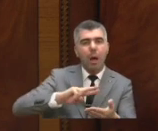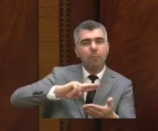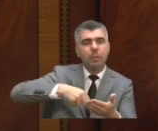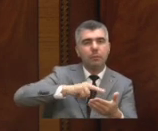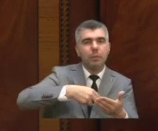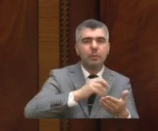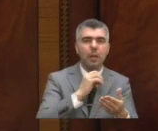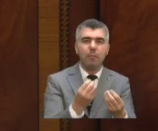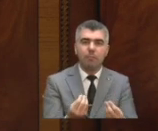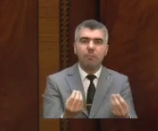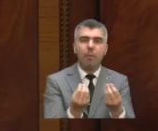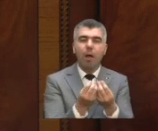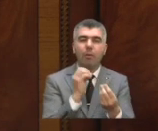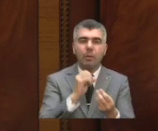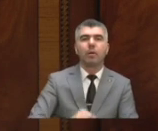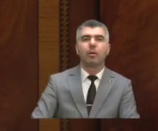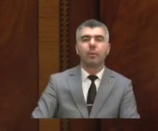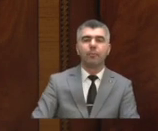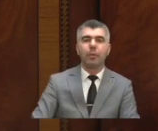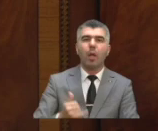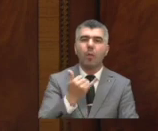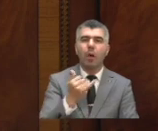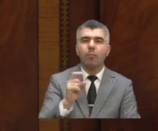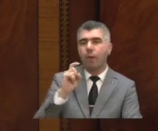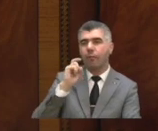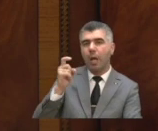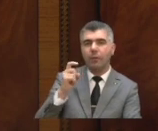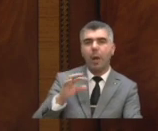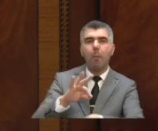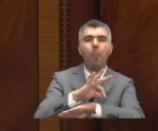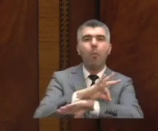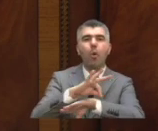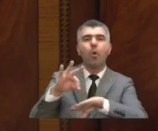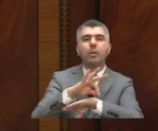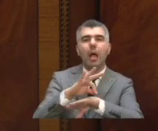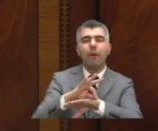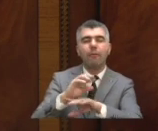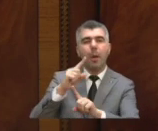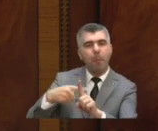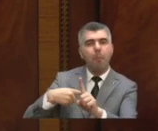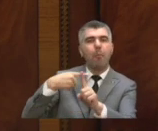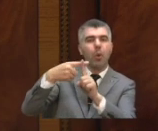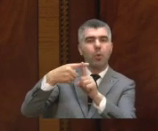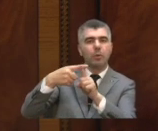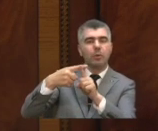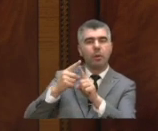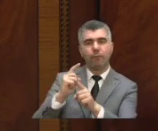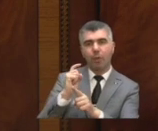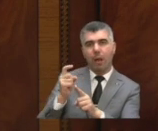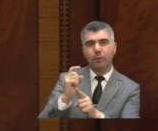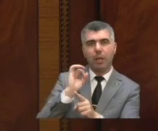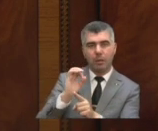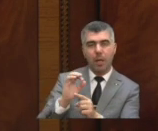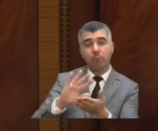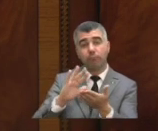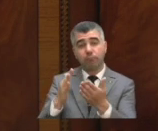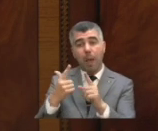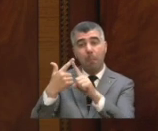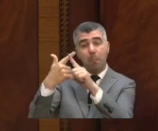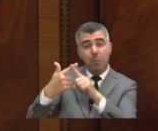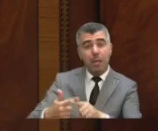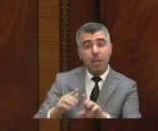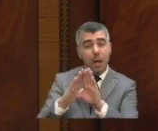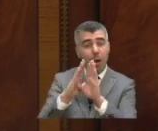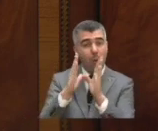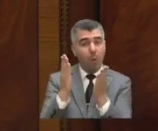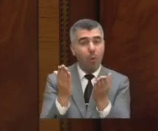بهدف تحسين اجور موظف مجموعه من القطاعات وهو ما سيكلف الميزانيه العامه